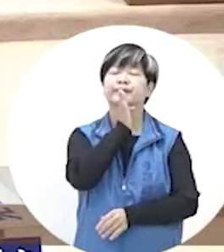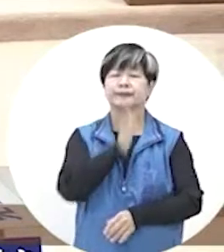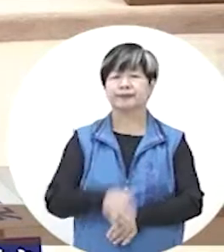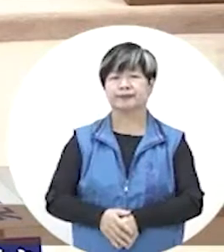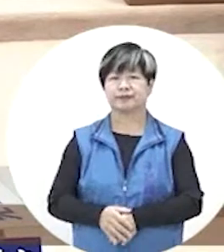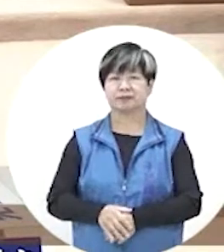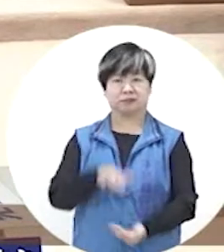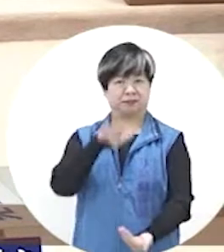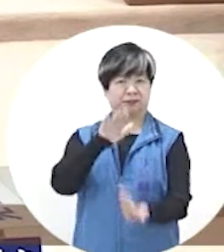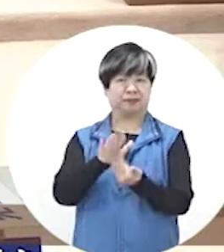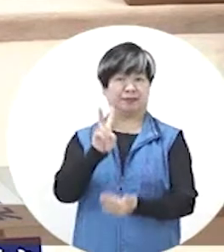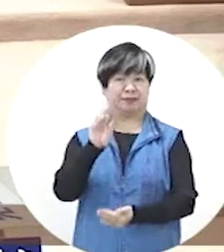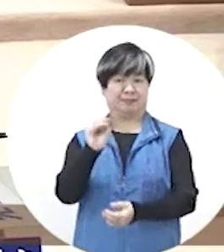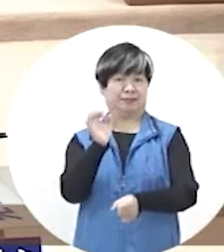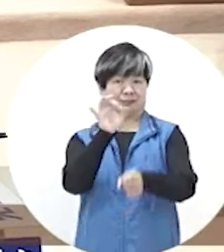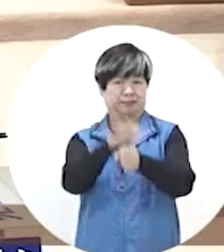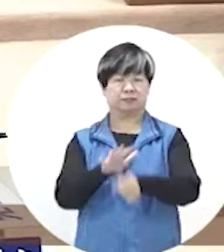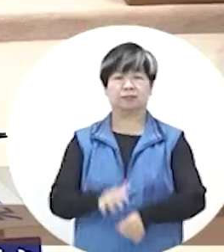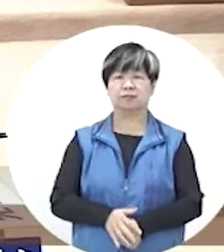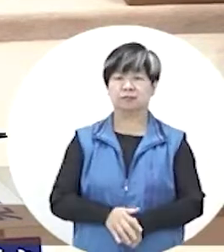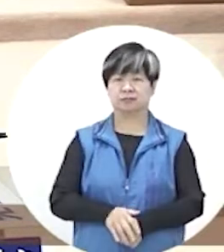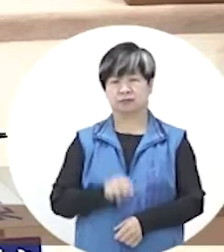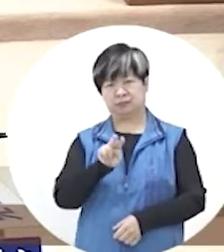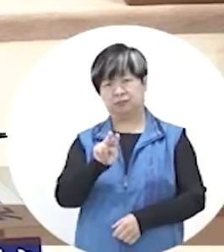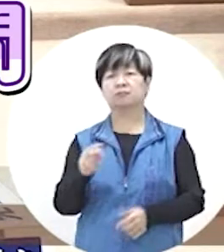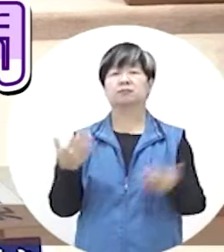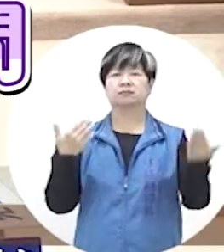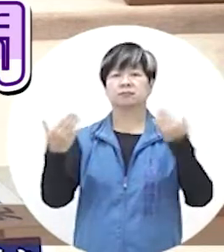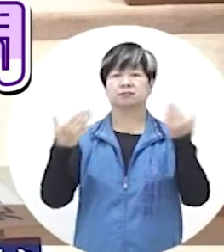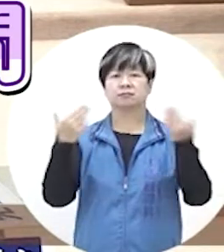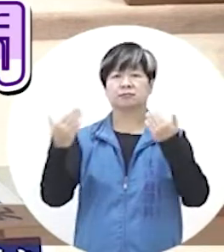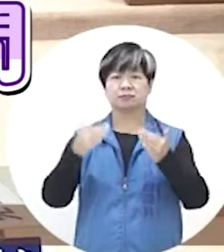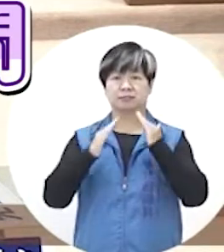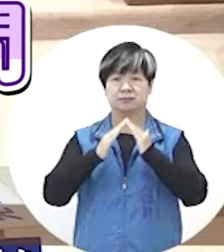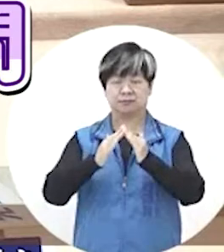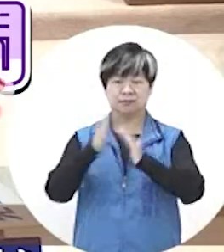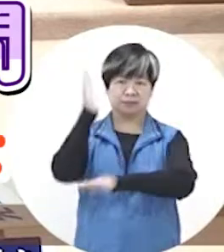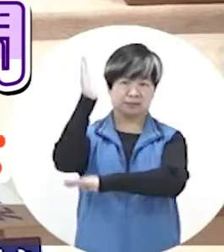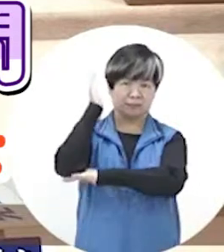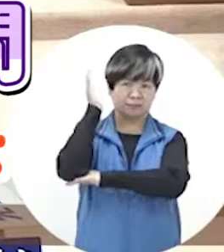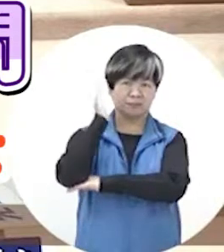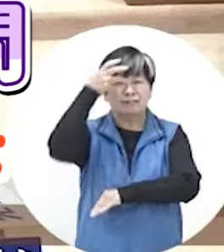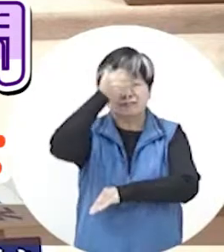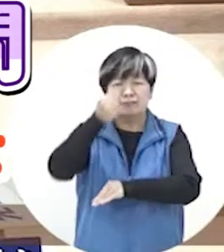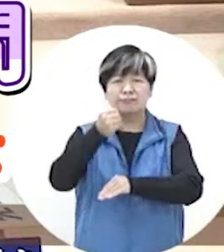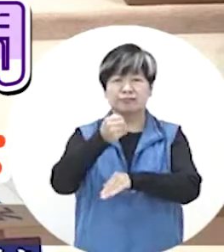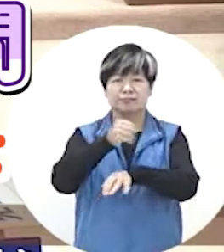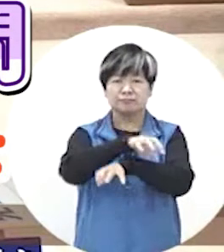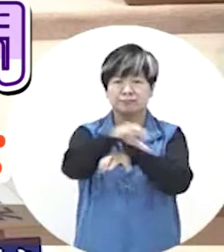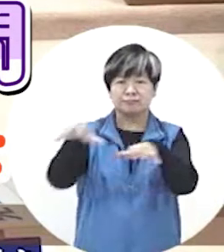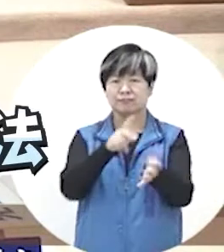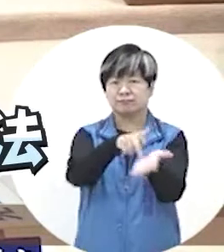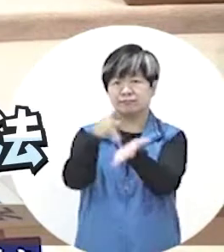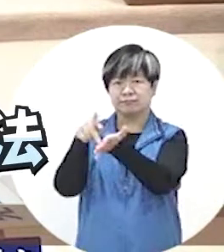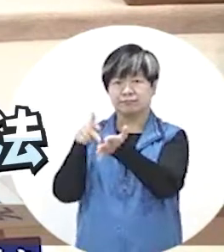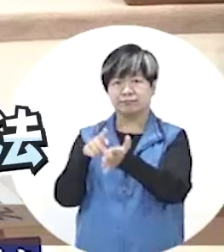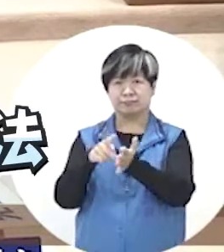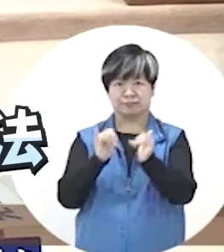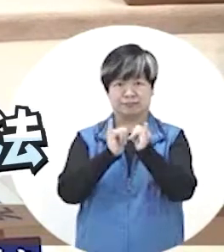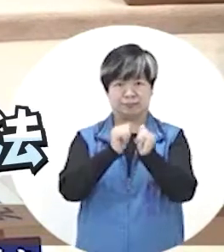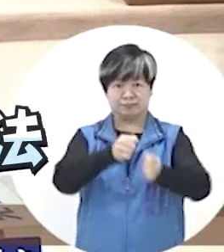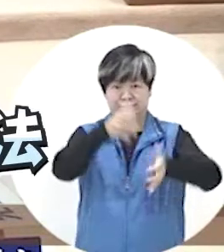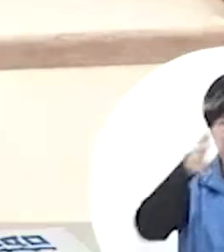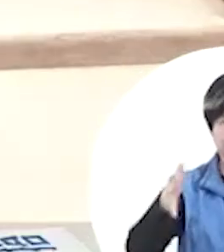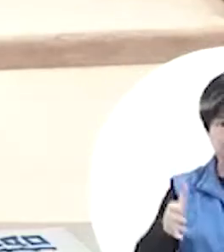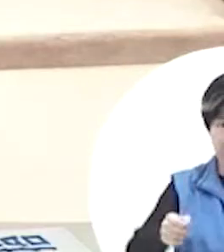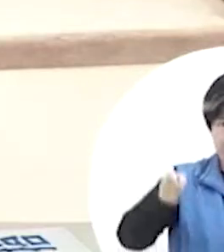高是补助20000啊，所以看得出来就是现在市府的目标是把英法俱乐部空间就是延伸到社区大楼的一楼。那我个人是觉得